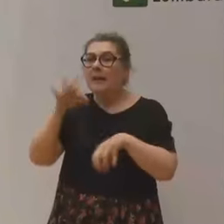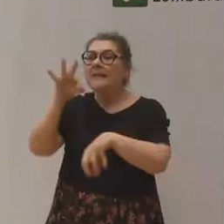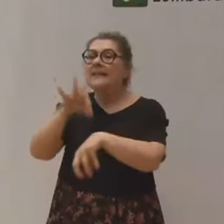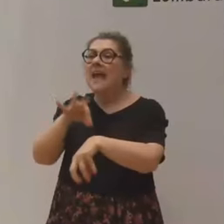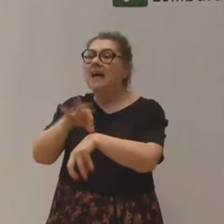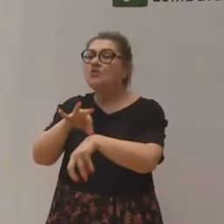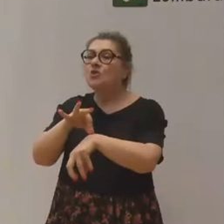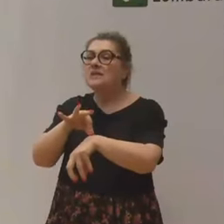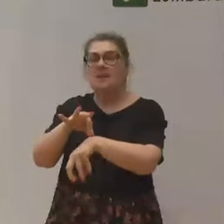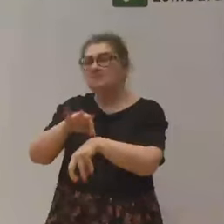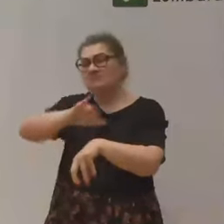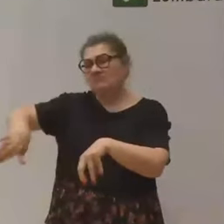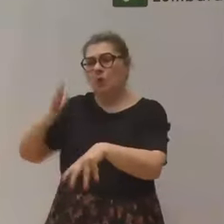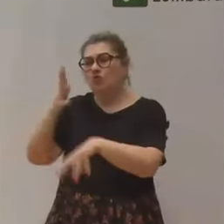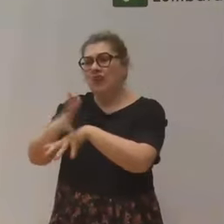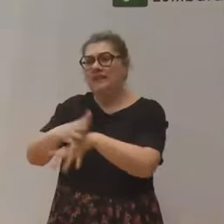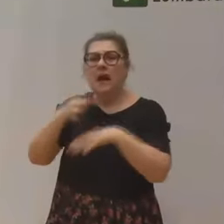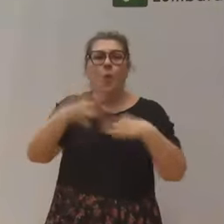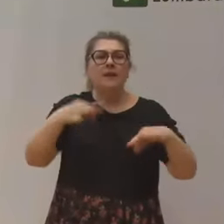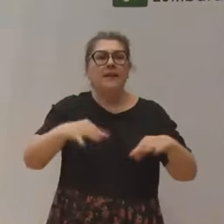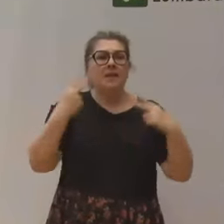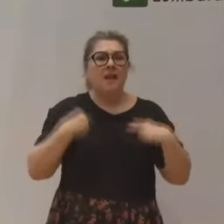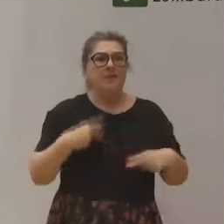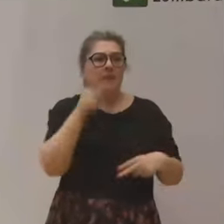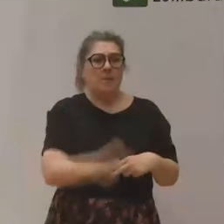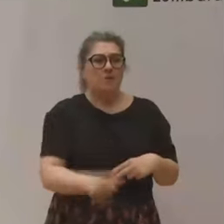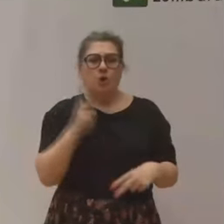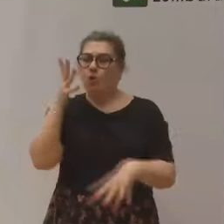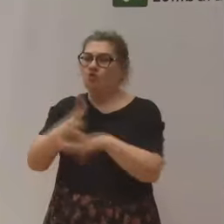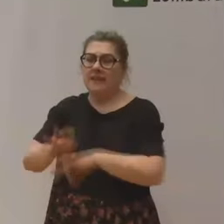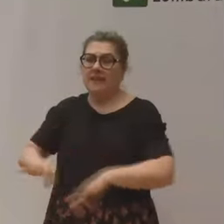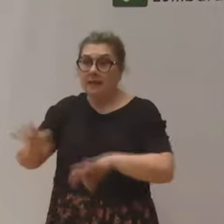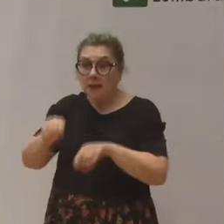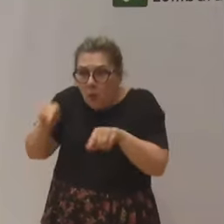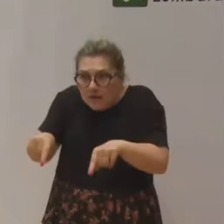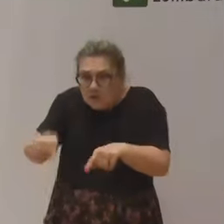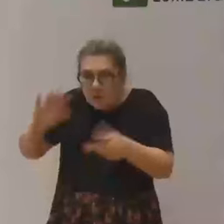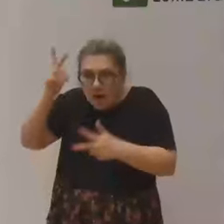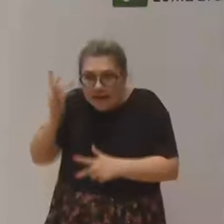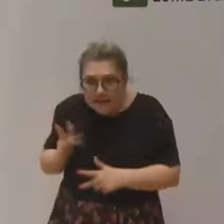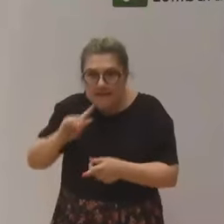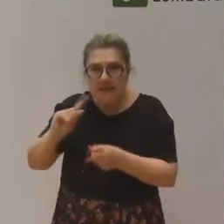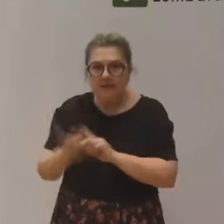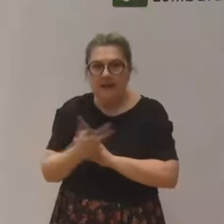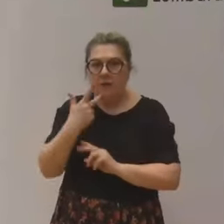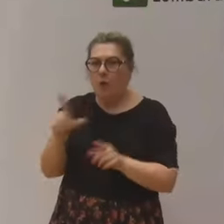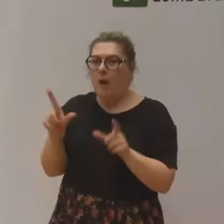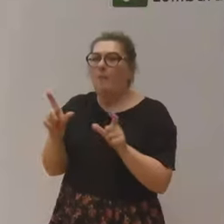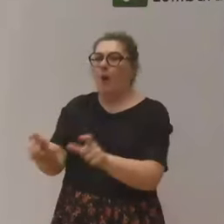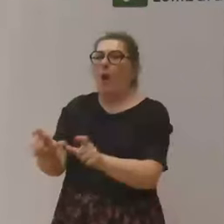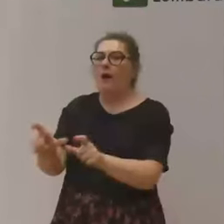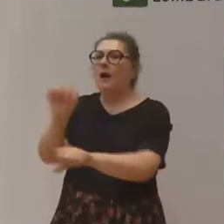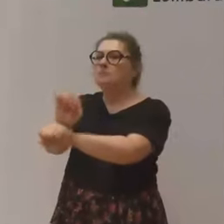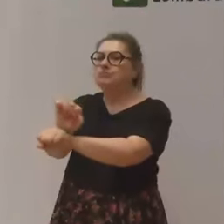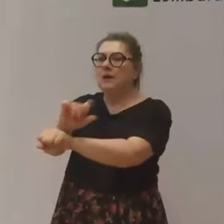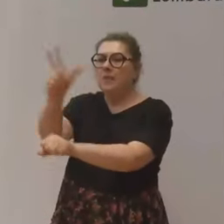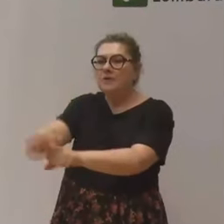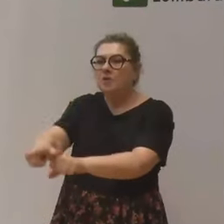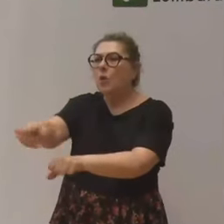molto poco con la qualità della vita delle persone. Rischia appunto a volte di essere uno stigma, rischia di confinare a